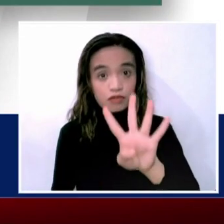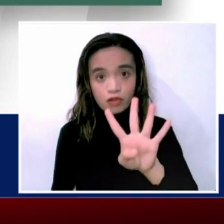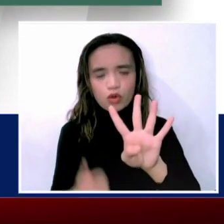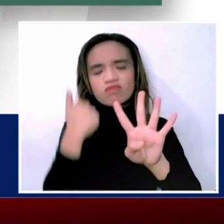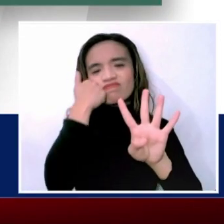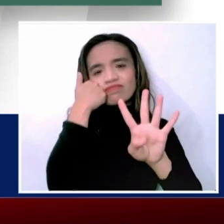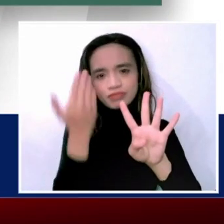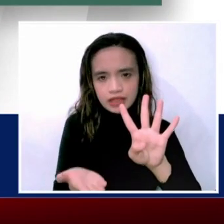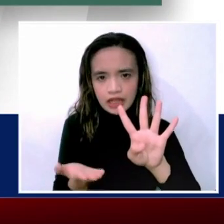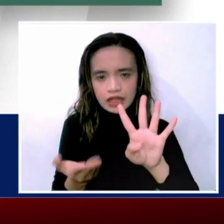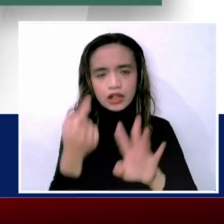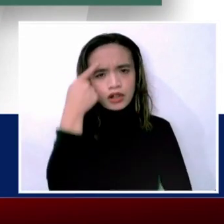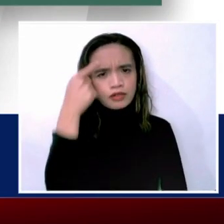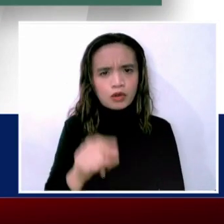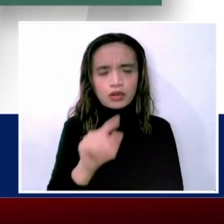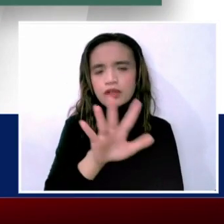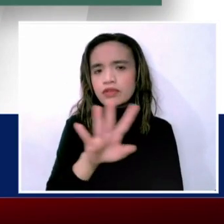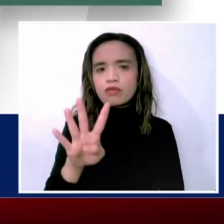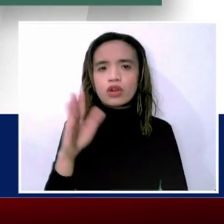namatay para sa